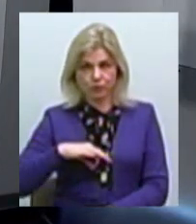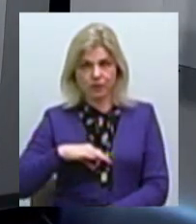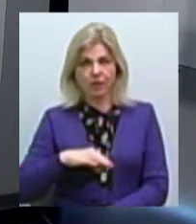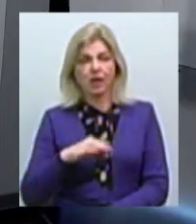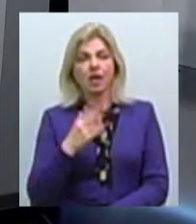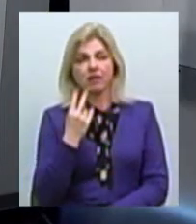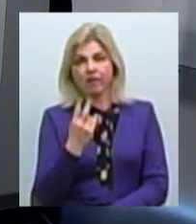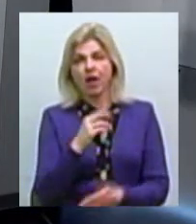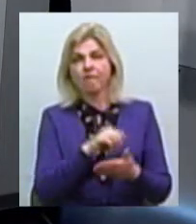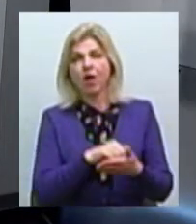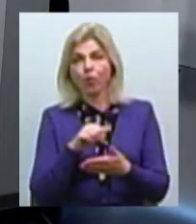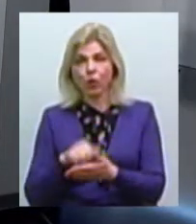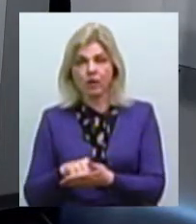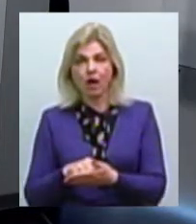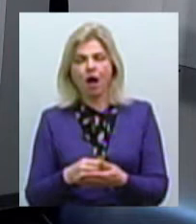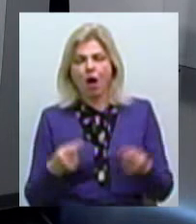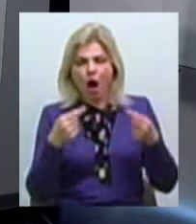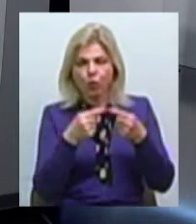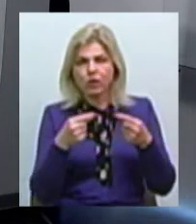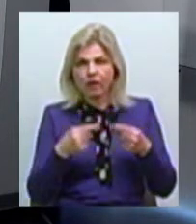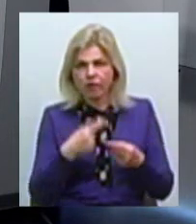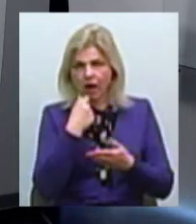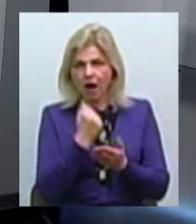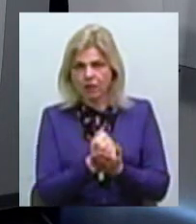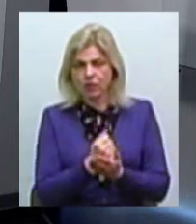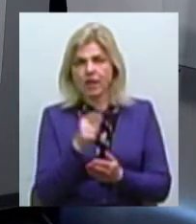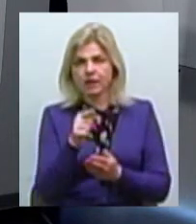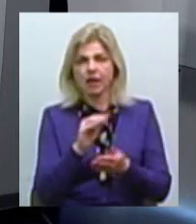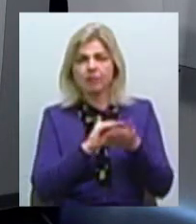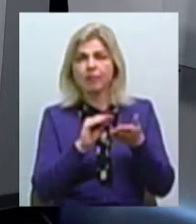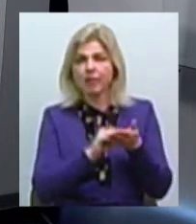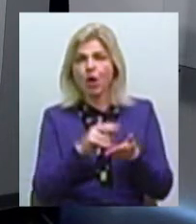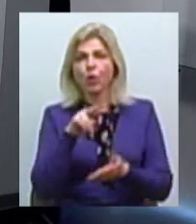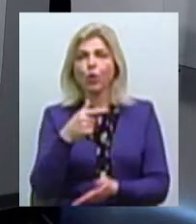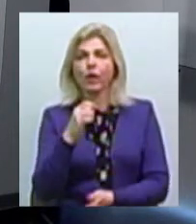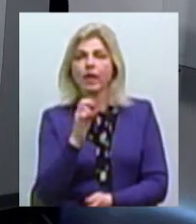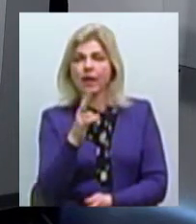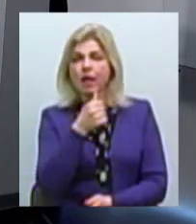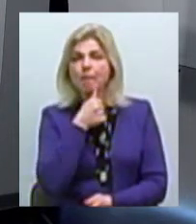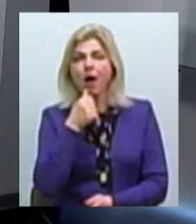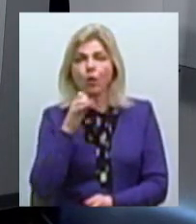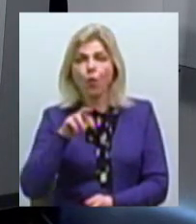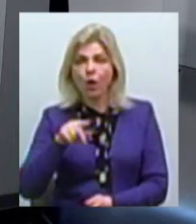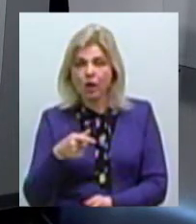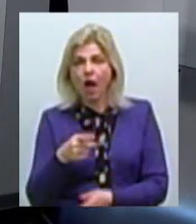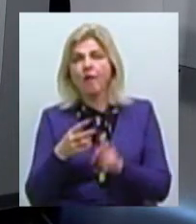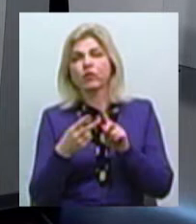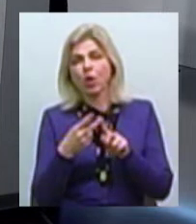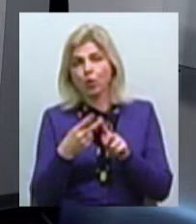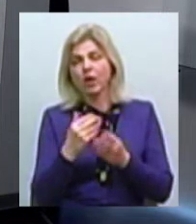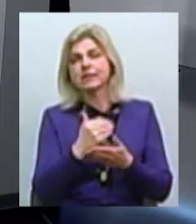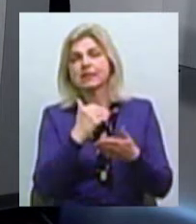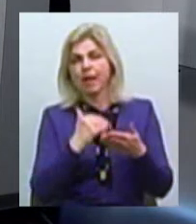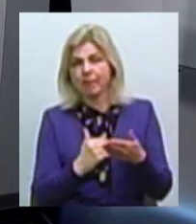двухфакторной аутентификации то есть ты вводишь логин пароль потом еще обязательно проходишь вторую степень